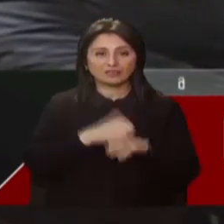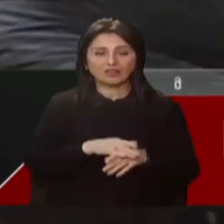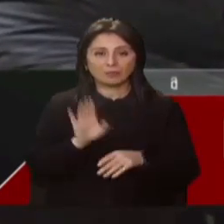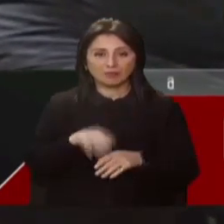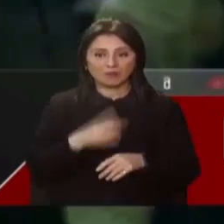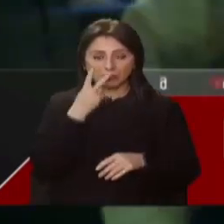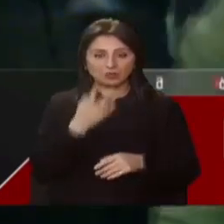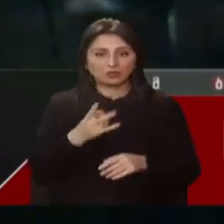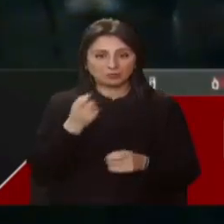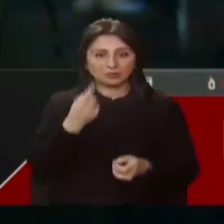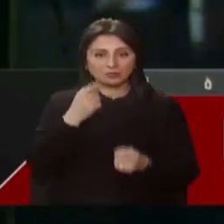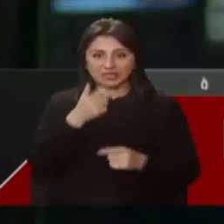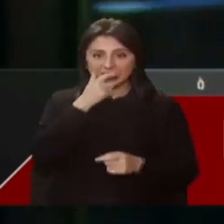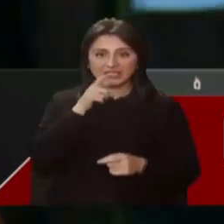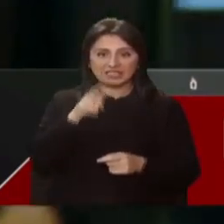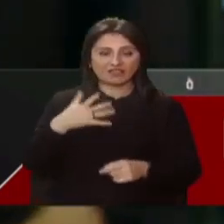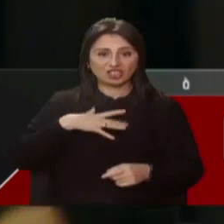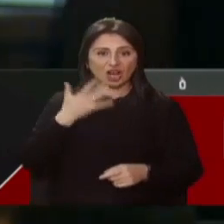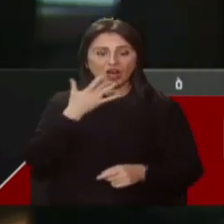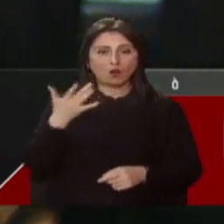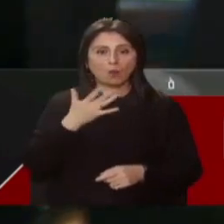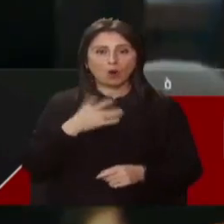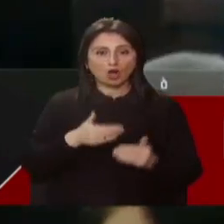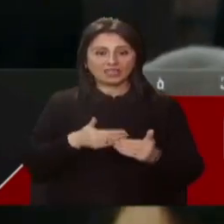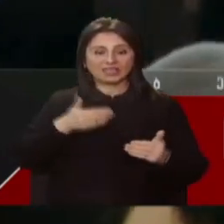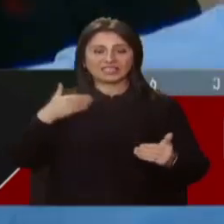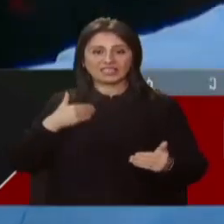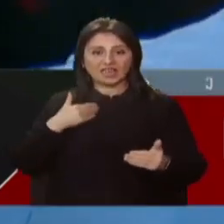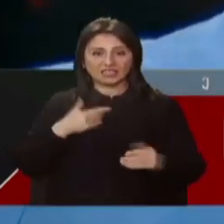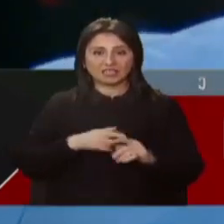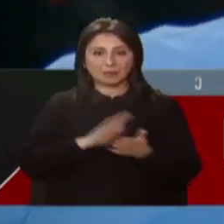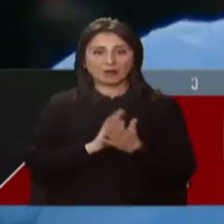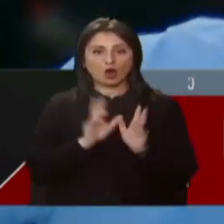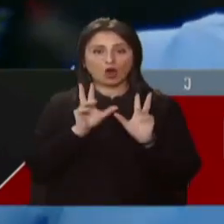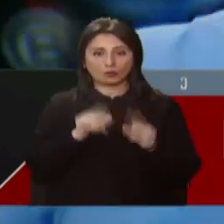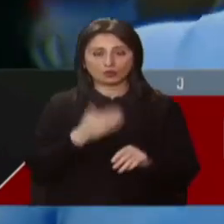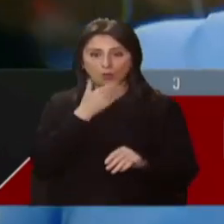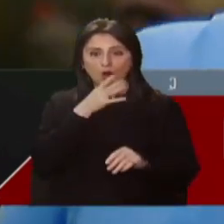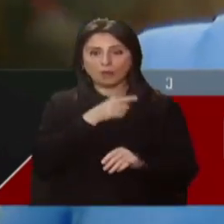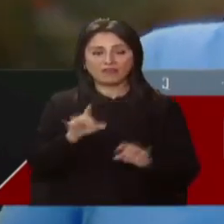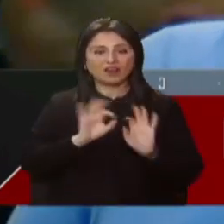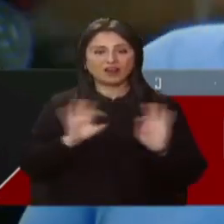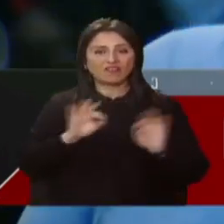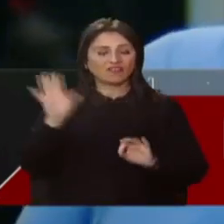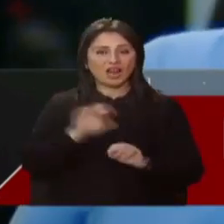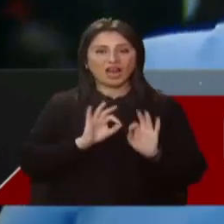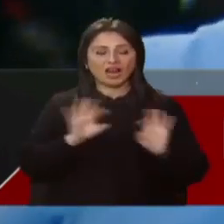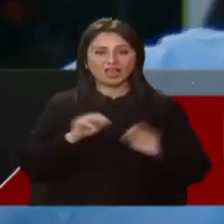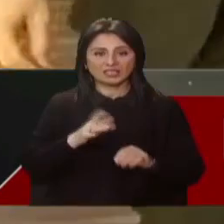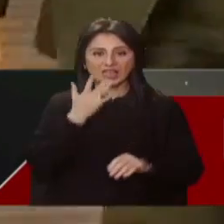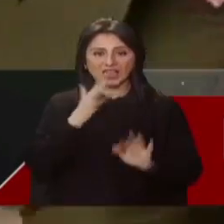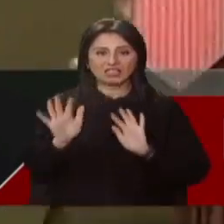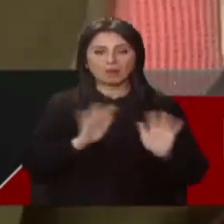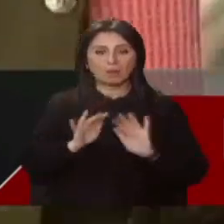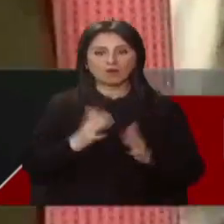უფრო იმ ფონზე, როდესაც მიხეილ სააკაშვილმა ქართული პოლიტიკისგან დისტანცირებაზე დადო პირობა და ბოლო პერიოდში მის მიერ გავრცელებულ ყველა განცხადებაში